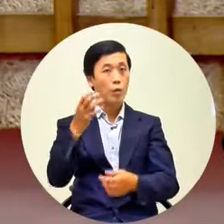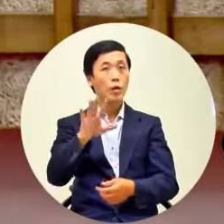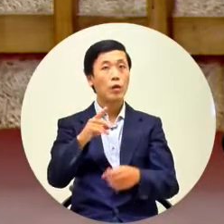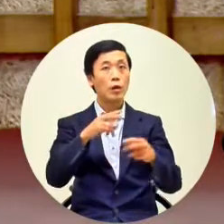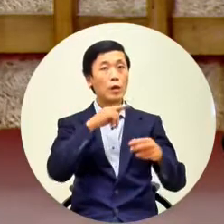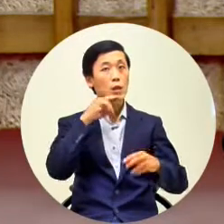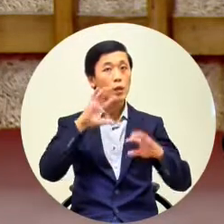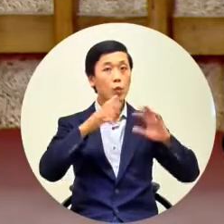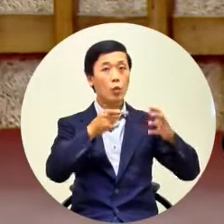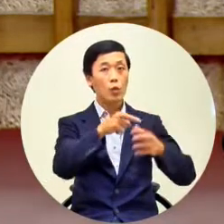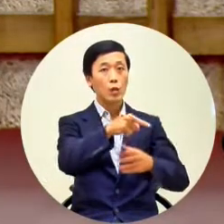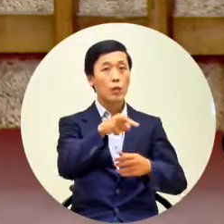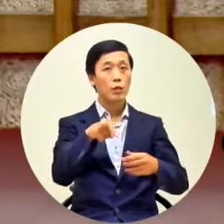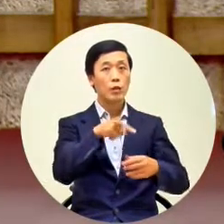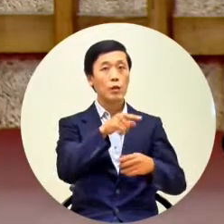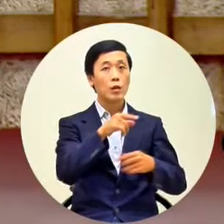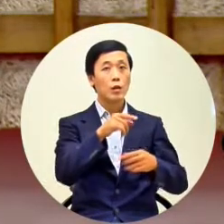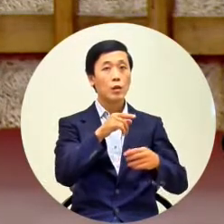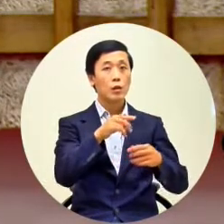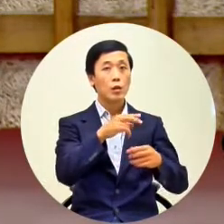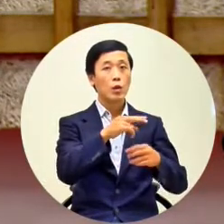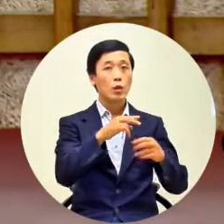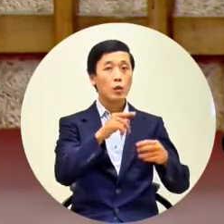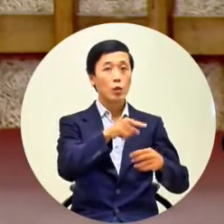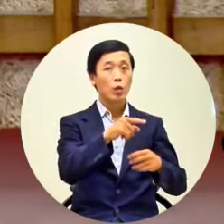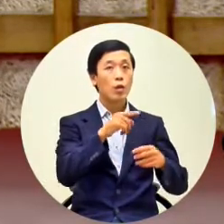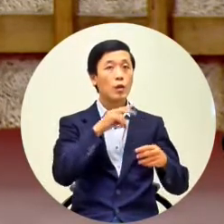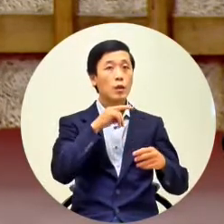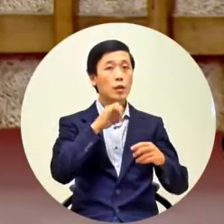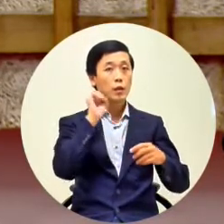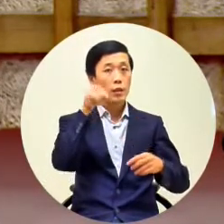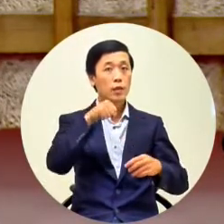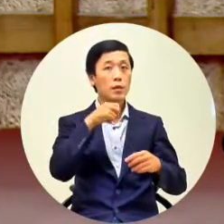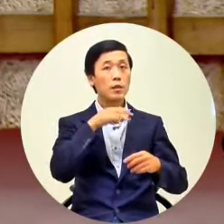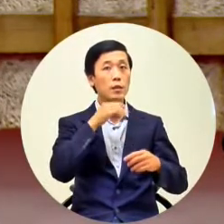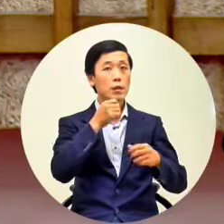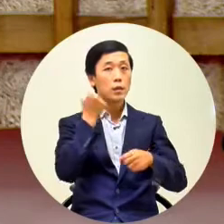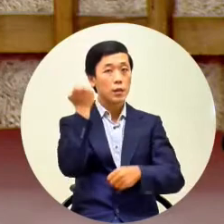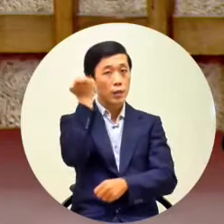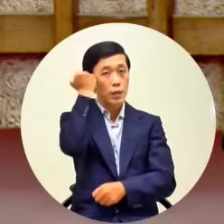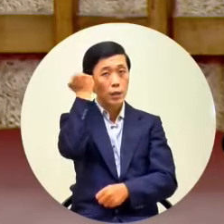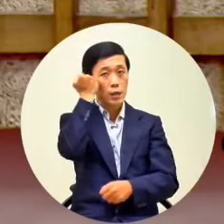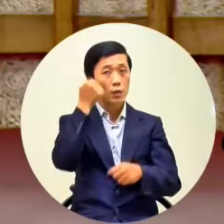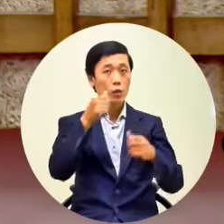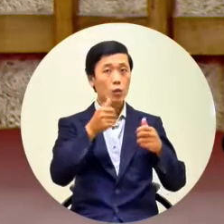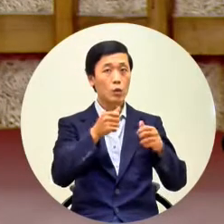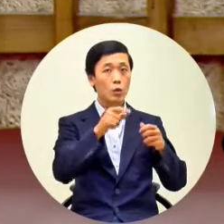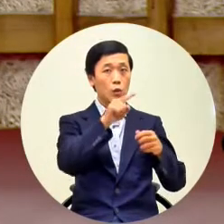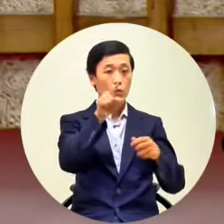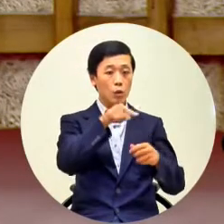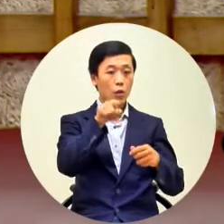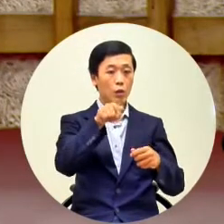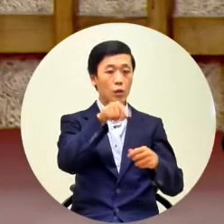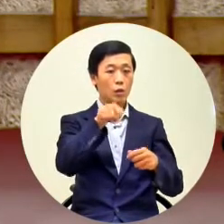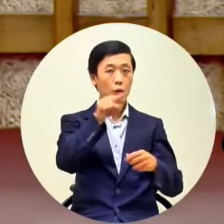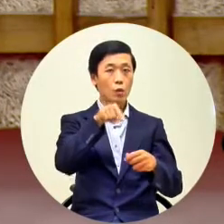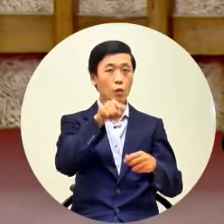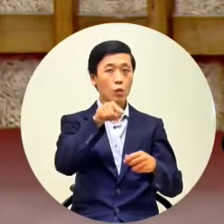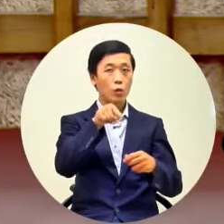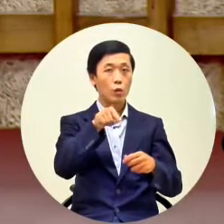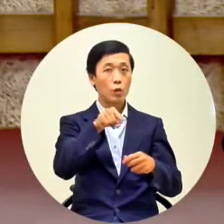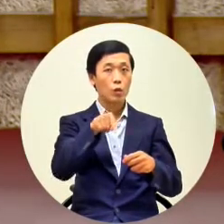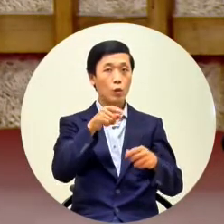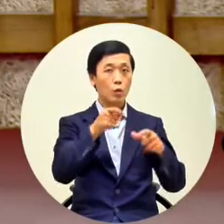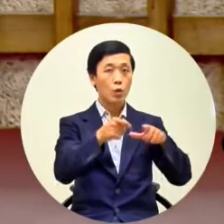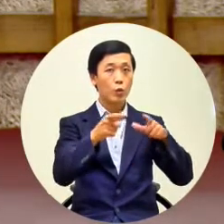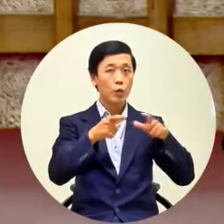顿公园有彼得班海盗船主题的这样公园，这样的造型是孩子们非常热爱的。那也有在